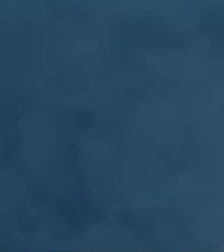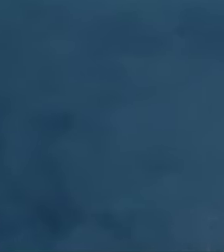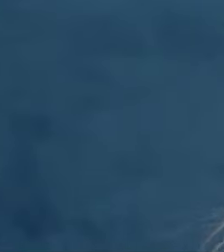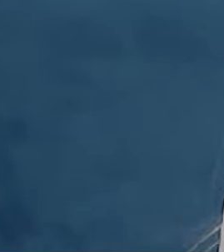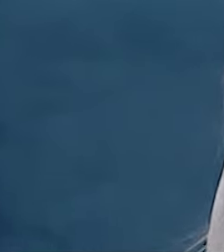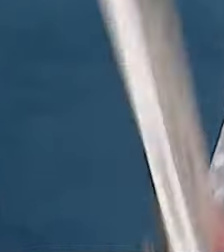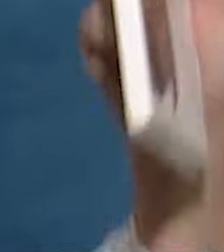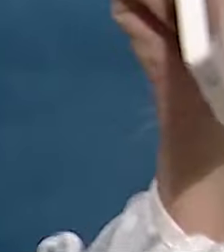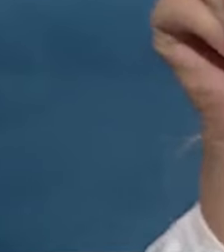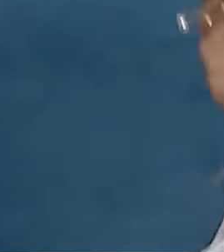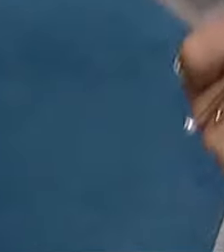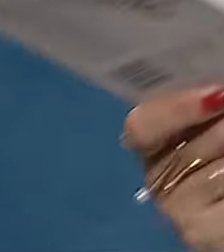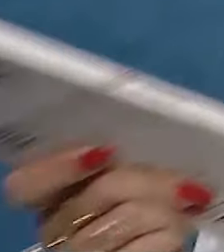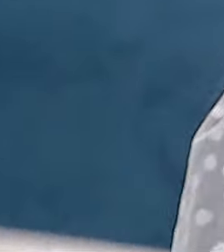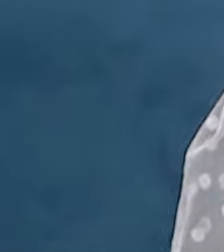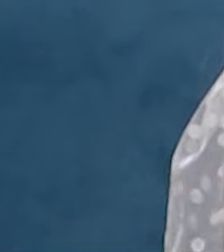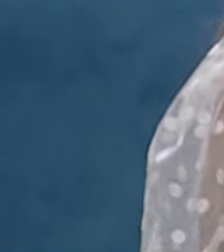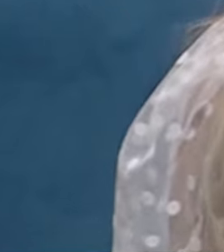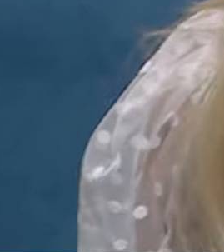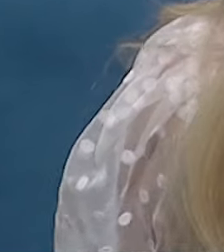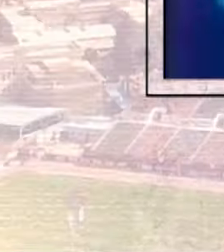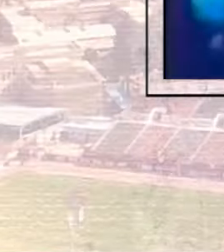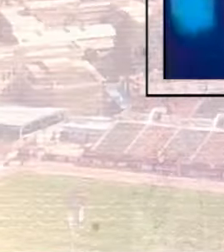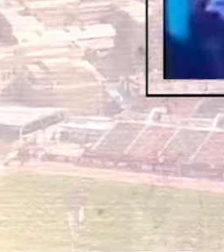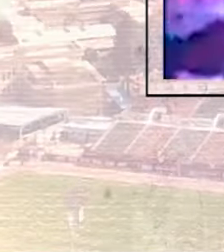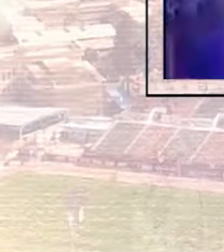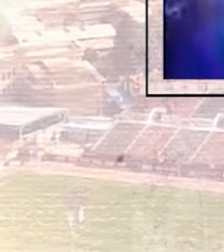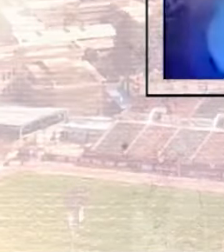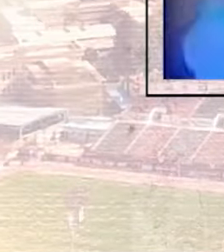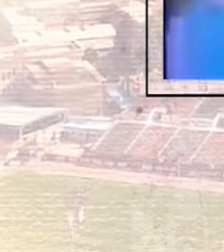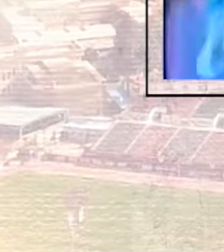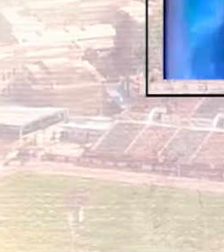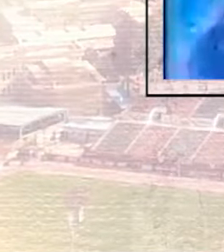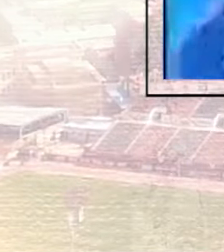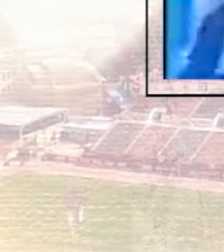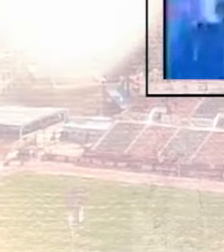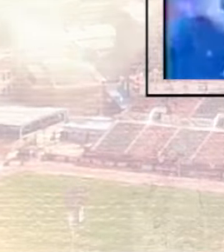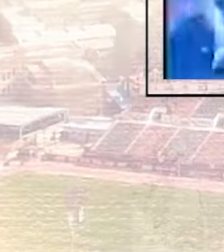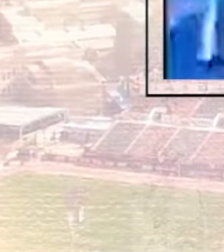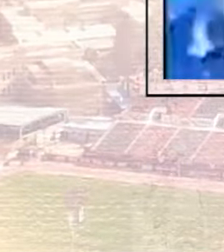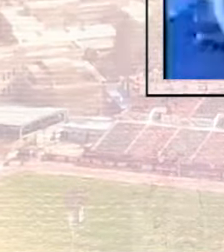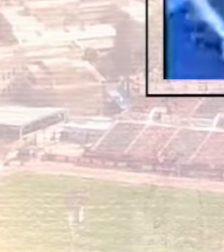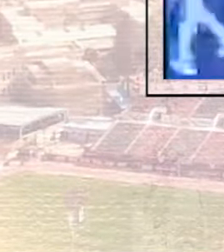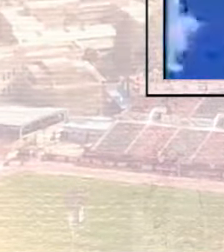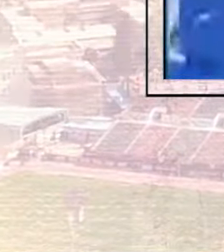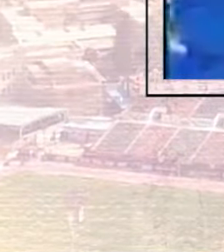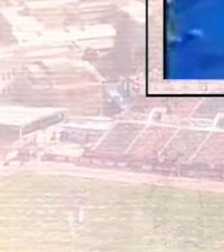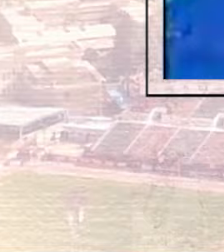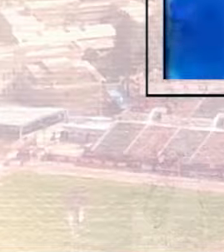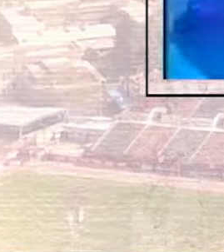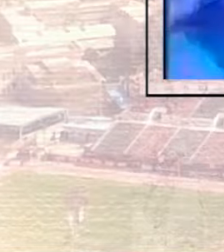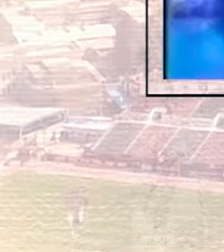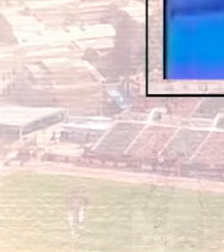ولا. ثانك يو دكتور على الشوكولاته. ثانك يو. لا تجيب لي الشوكولاته لبلاش يا